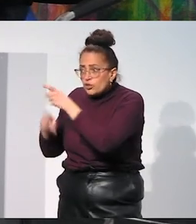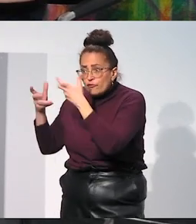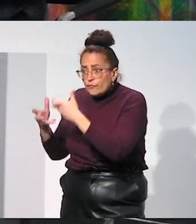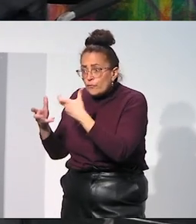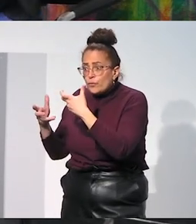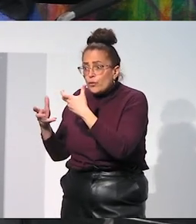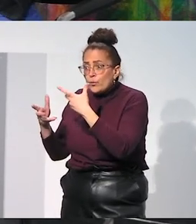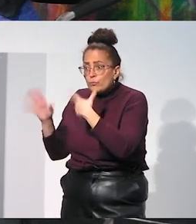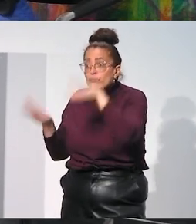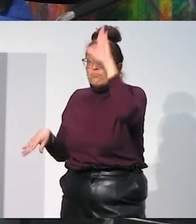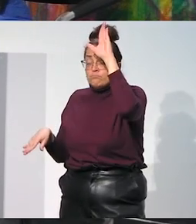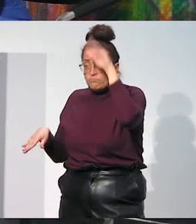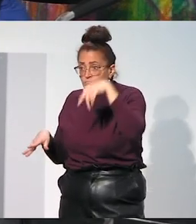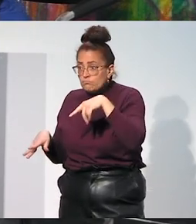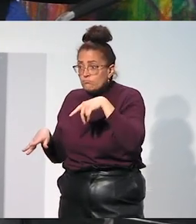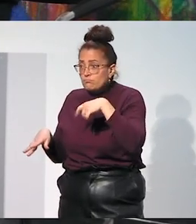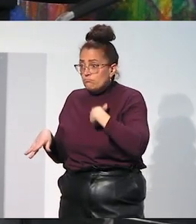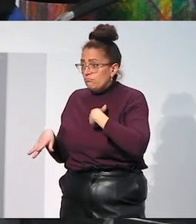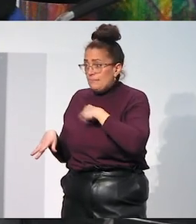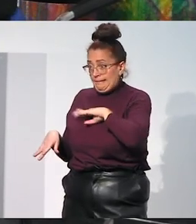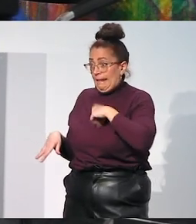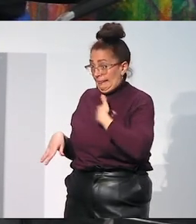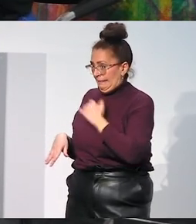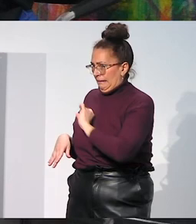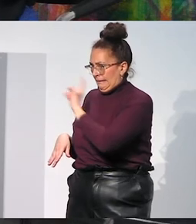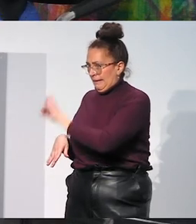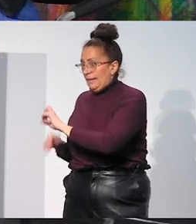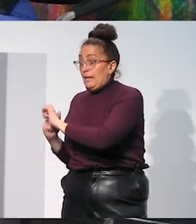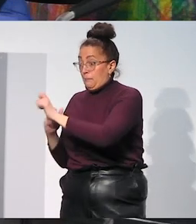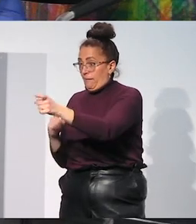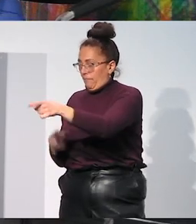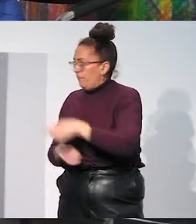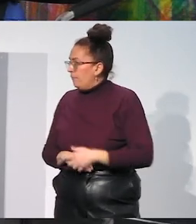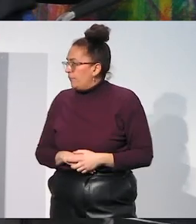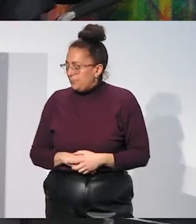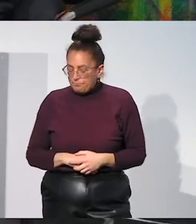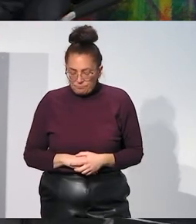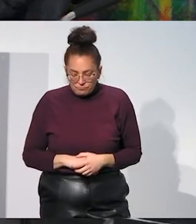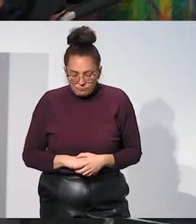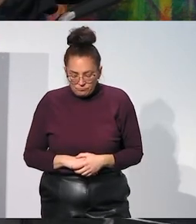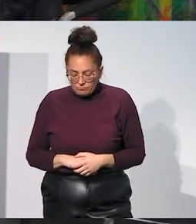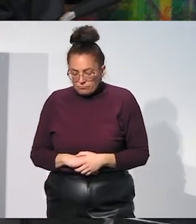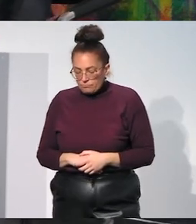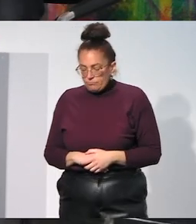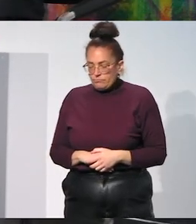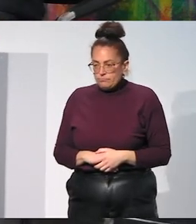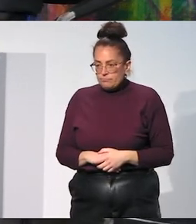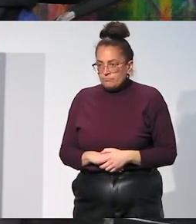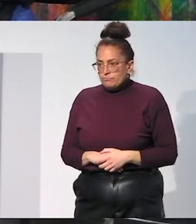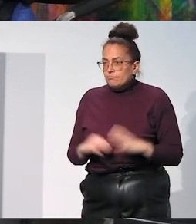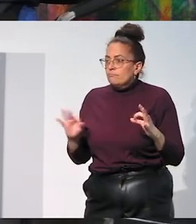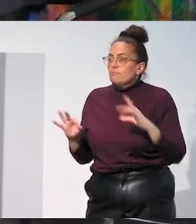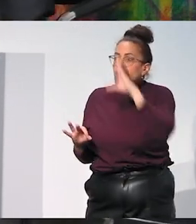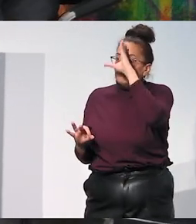micro arrive chez vous. Et je pose ma dernière question, on vous donne le micro, madame. Ma dernière question, c'est qu'il se trouve que par hasard, en même temps que je travaillais sur